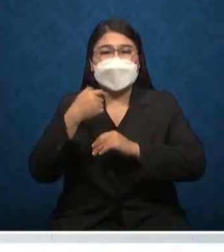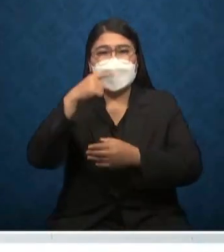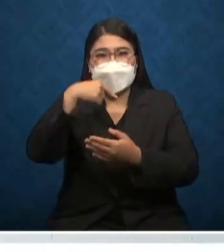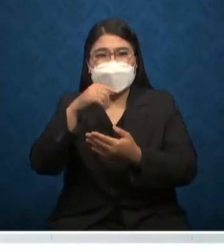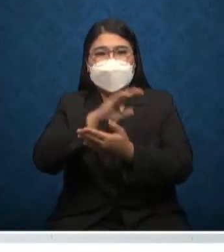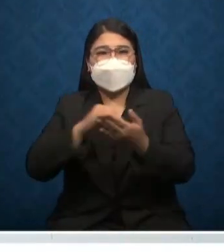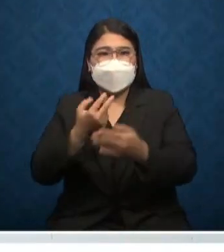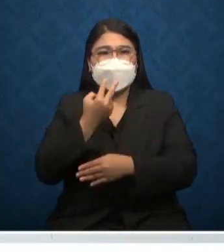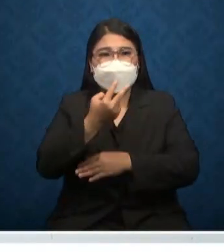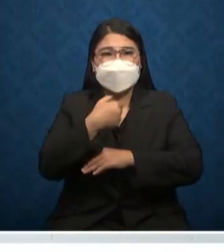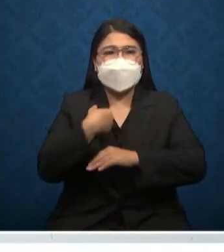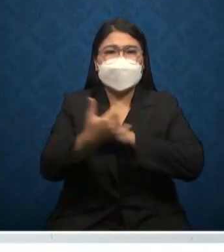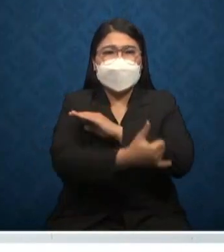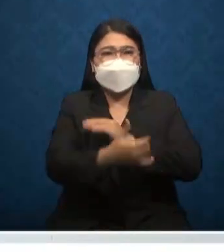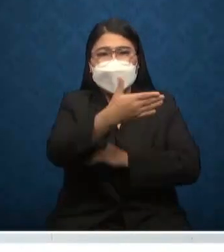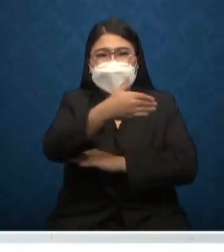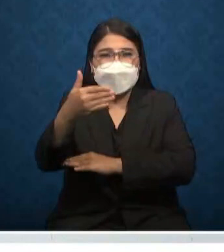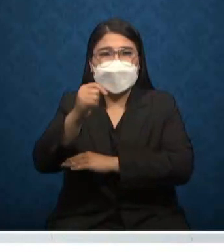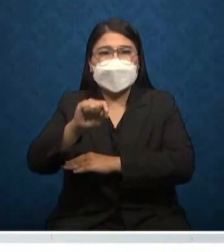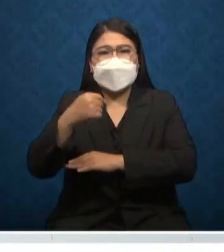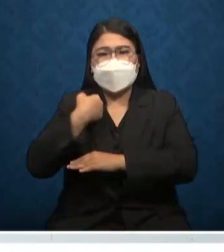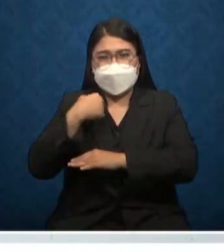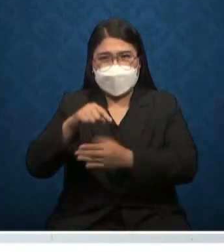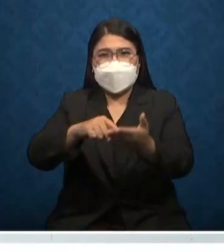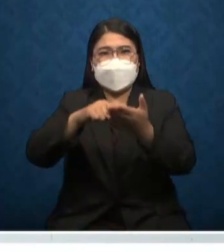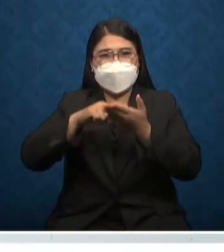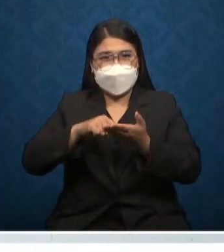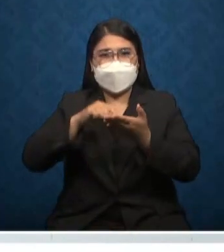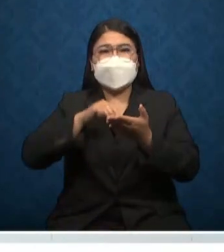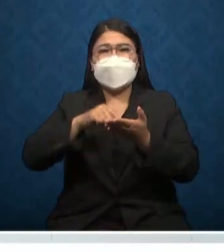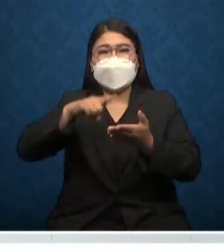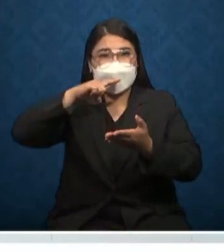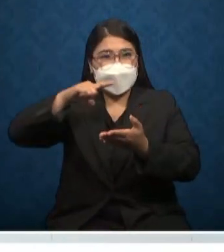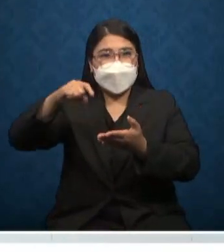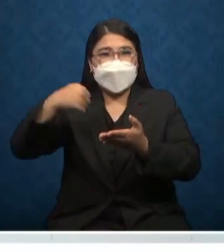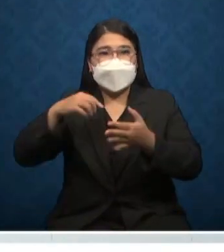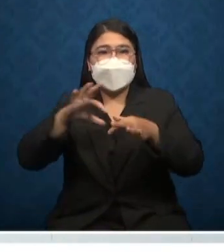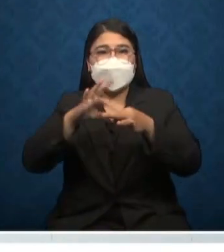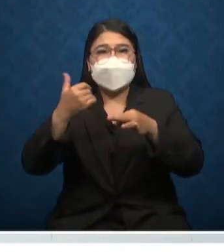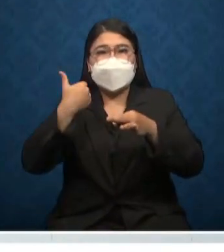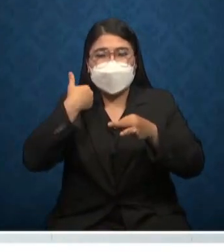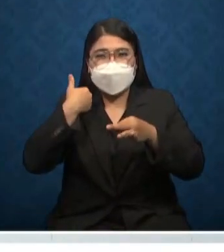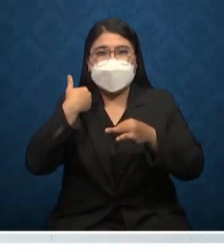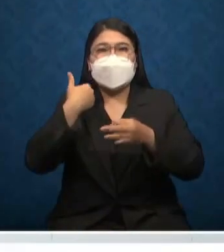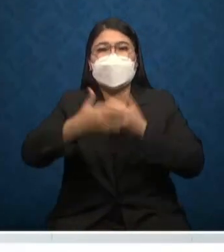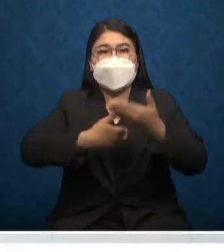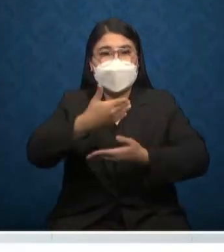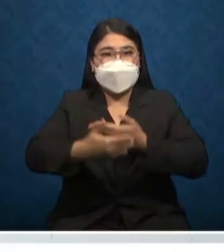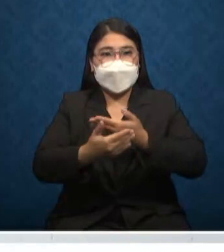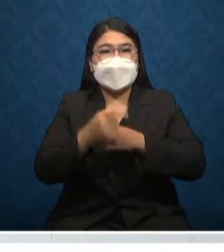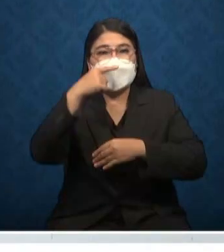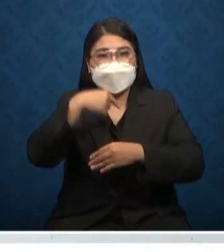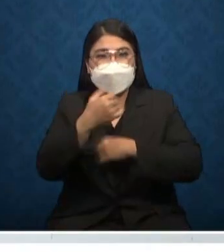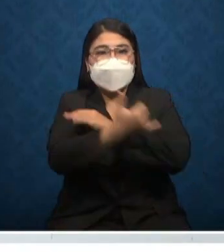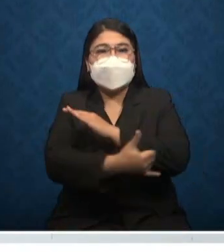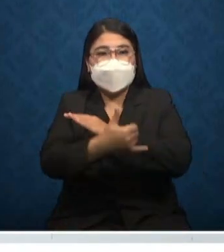ทศอื่นเนี่ยยกขึ้นมาเป็นข้อร้องเรียนต่อองค์กรการค้าระหว่างประเทศได้นะครับอันที่สองก็คือก่อนที่จะมีการแ